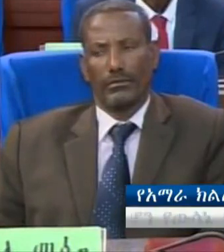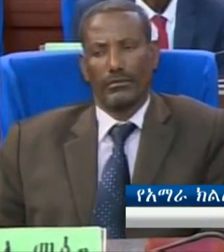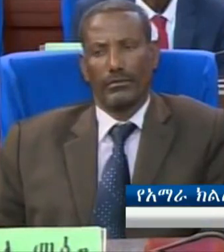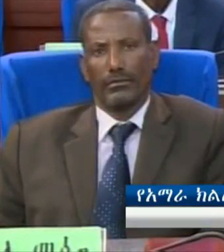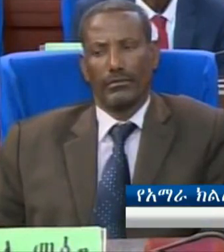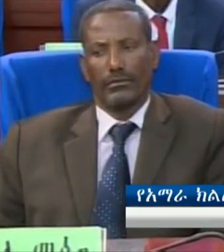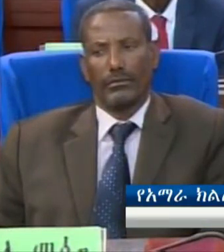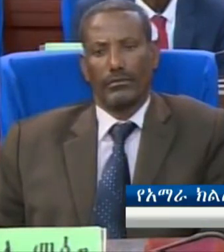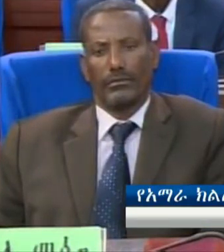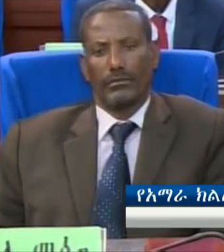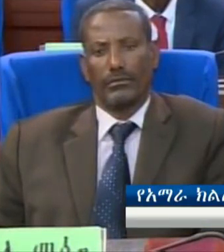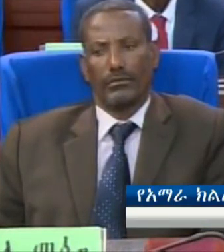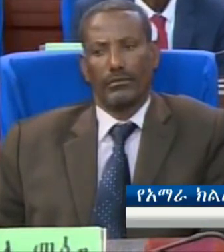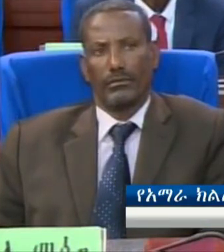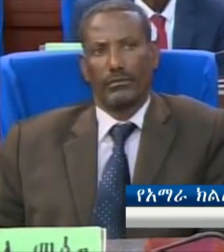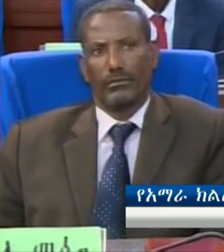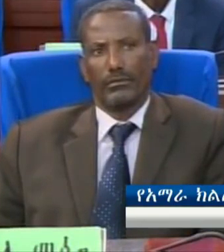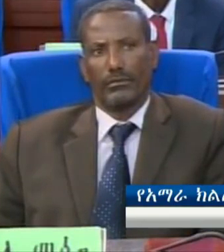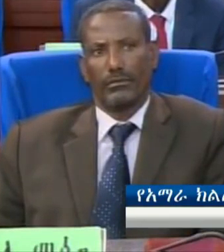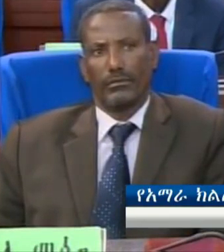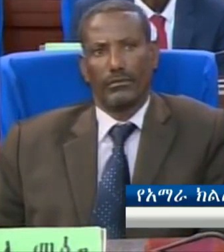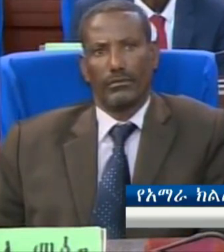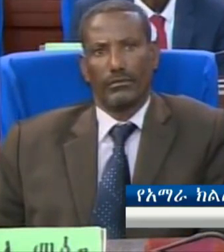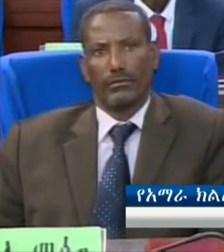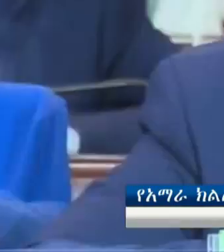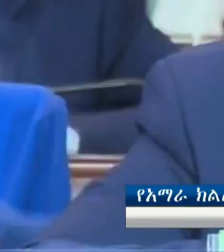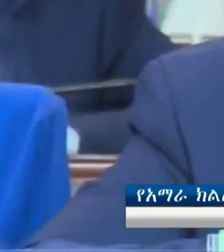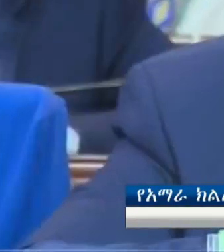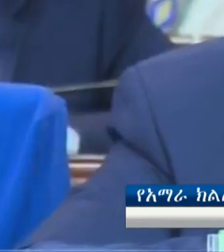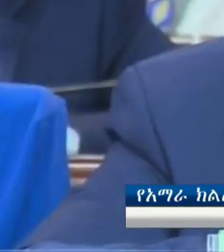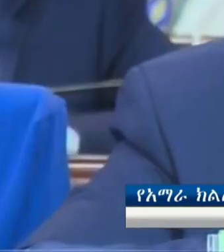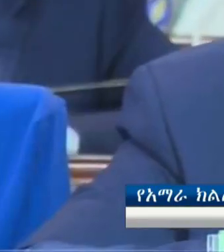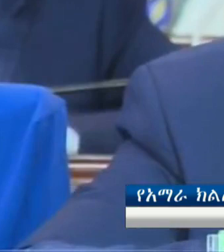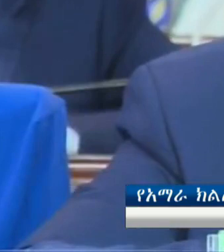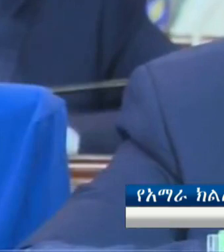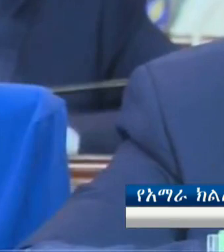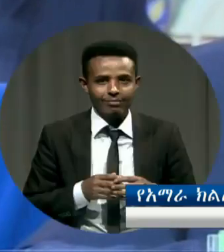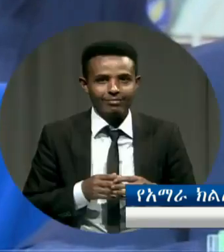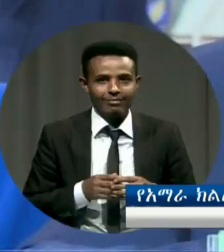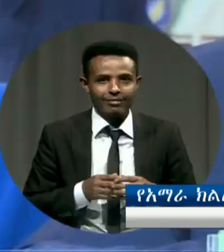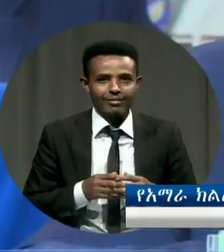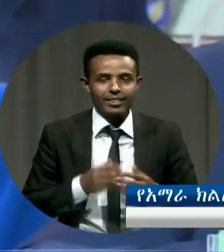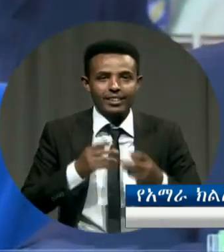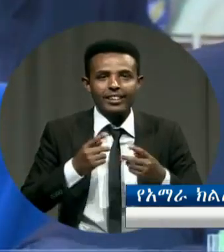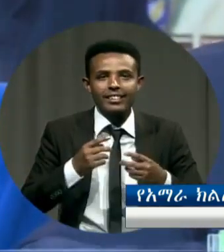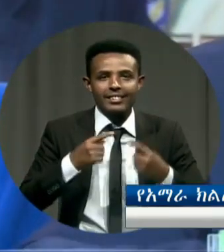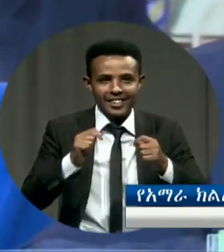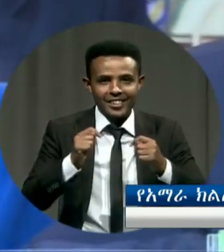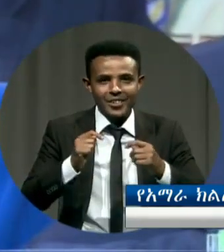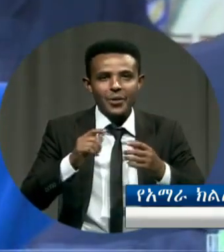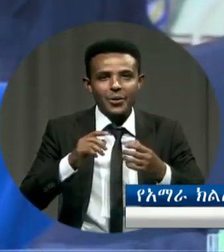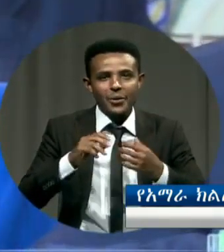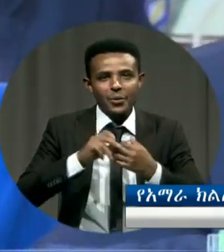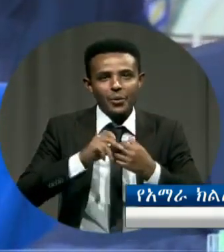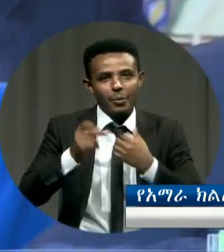አመሰግናለሁ ክብርት አፈ ጉባኤ። አስማማው ከጎንደር ከተማ። የጥረት ኮርፖሬት መሰረታዊ